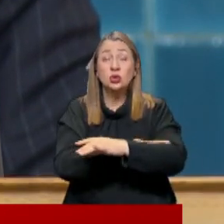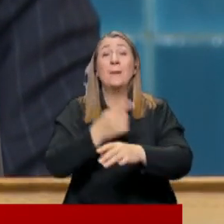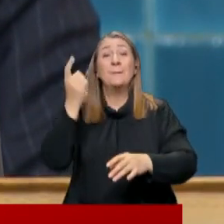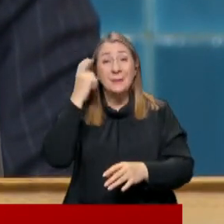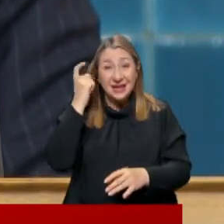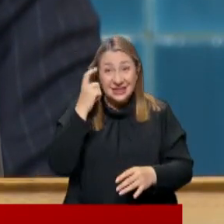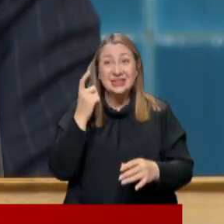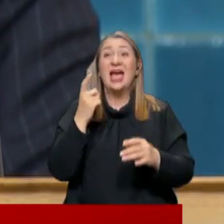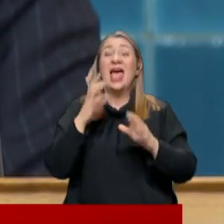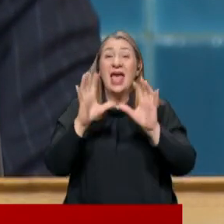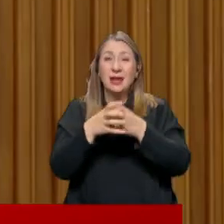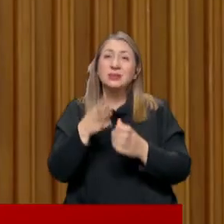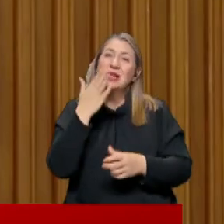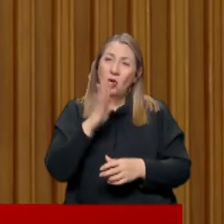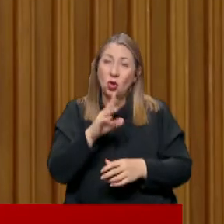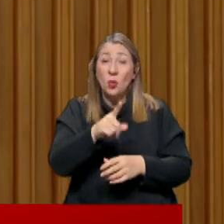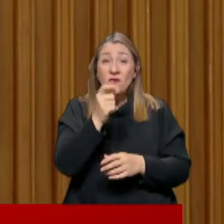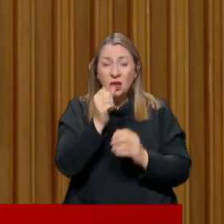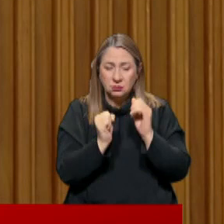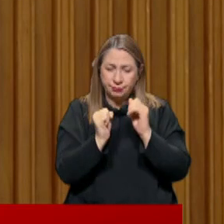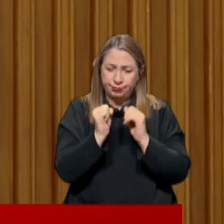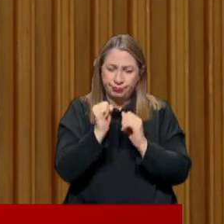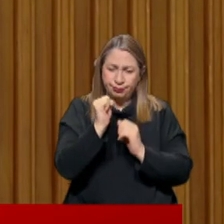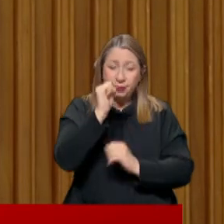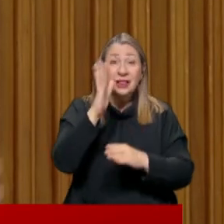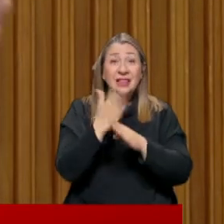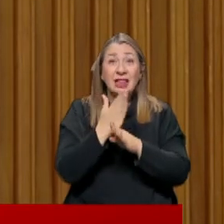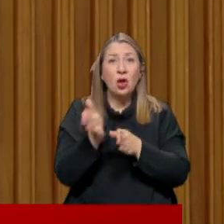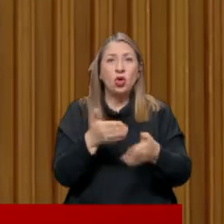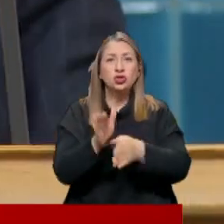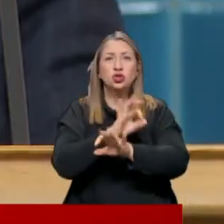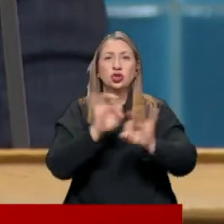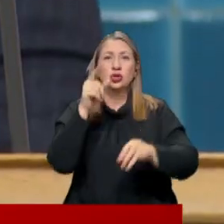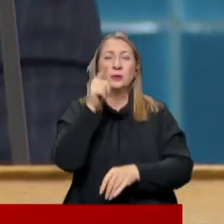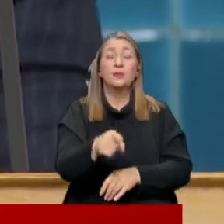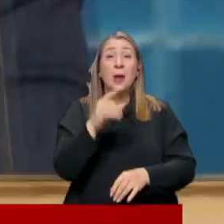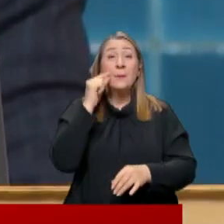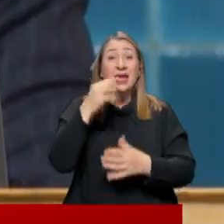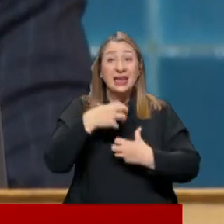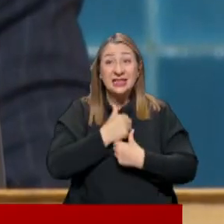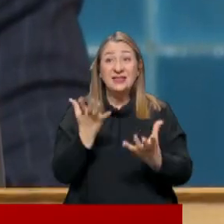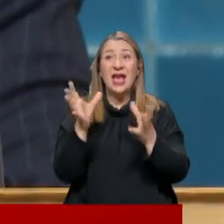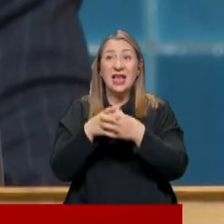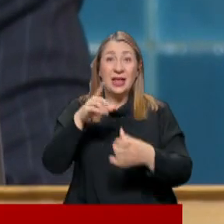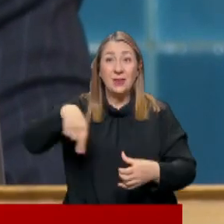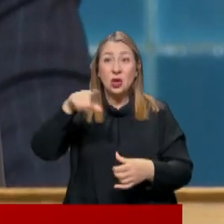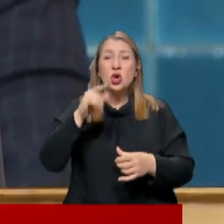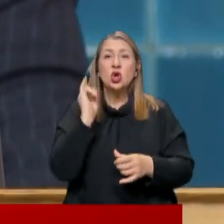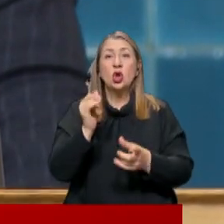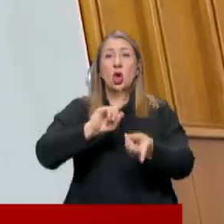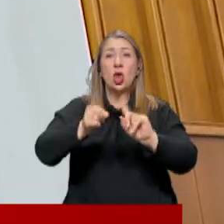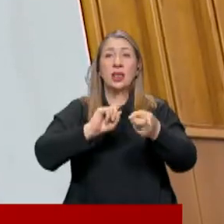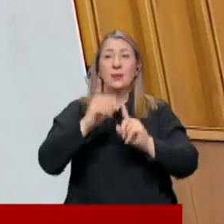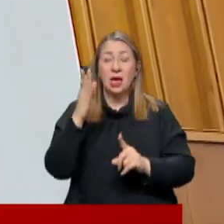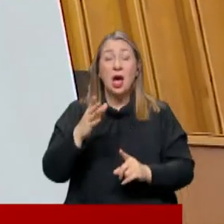bilginiz de ekibiniz de yok fiyat artışlarının nedeni yolsuzluktur bi' kriz ve ekibinin kötü